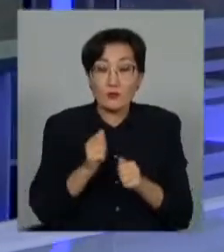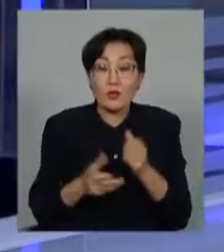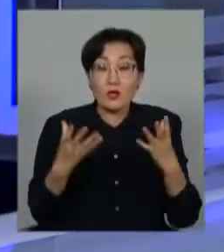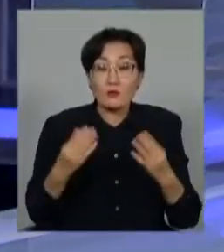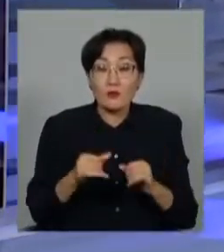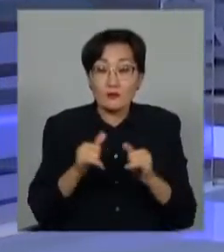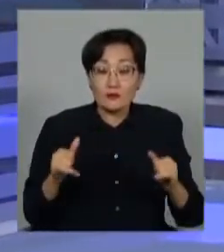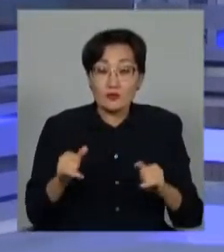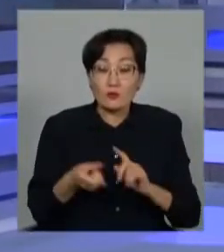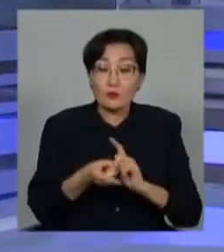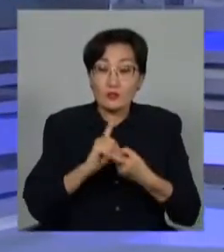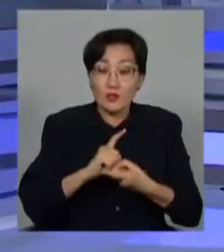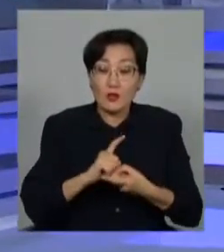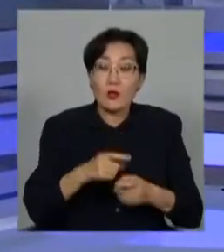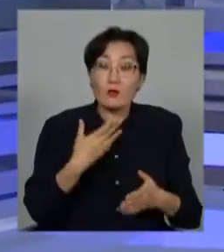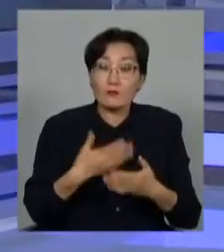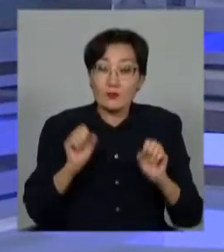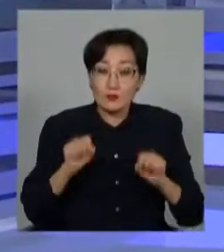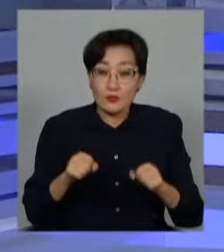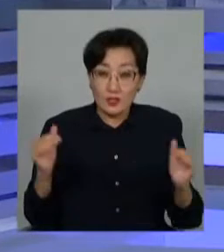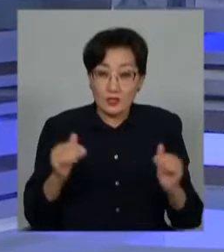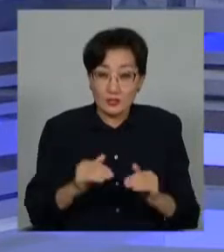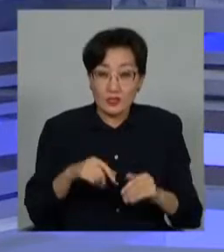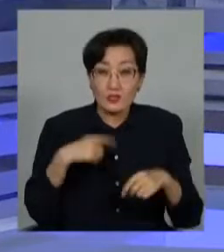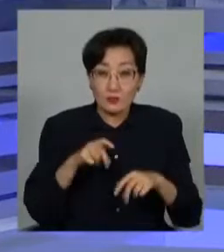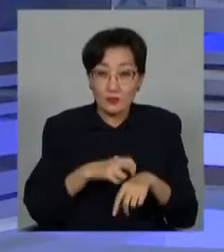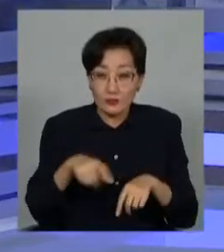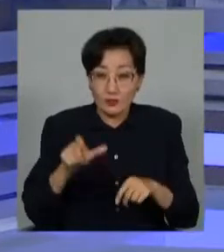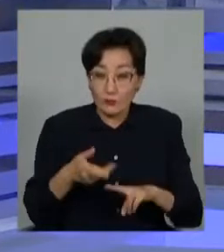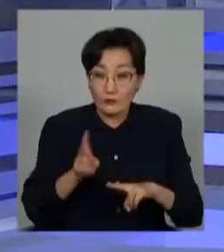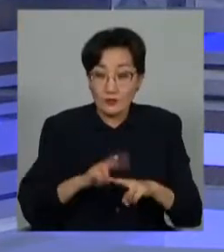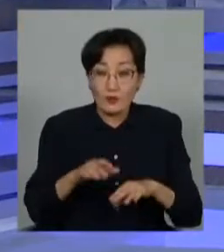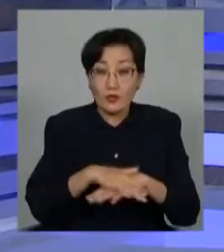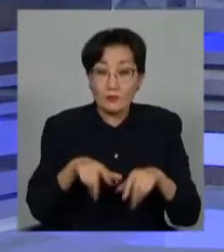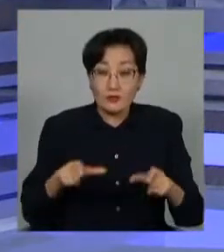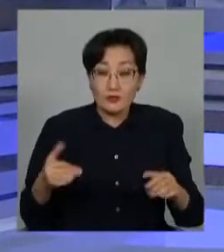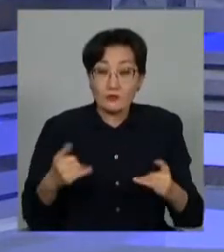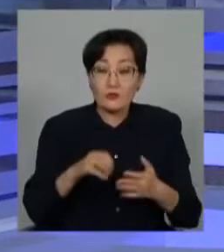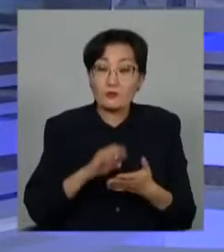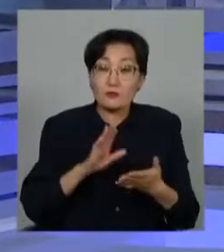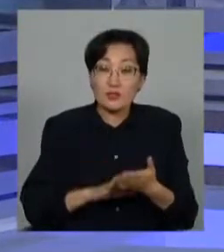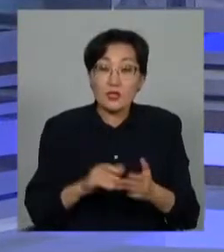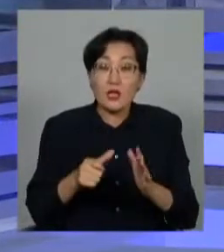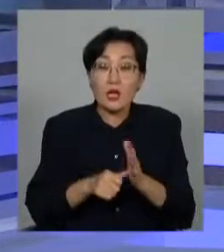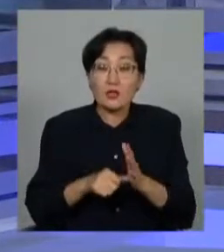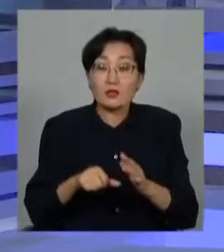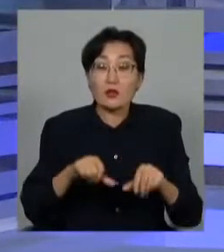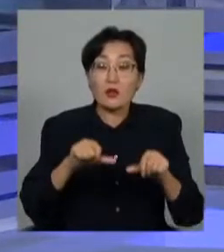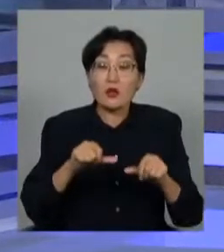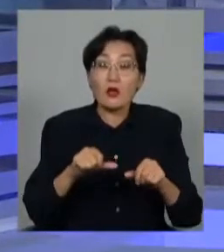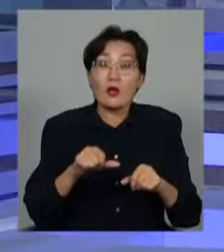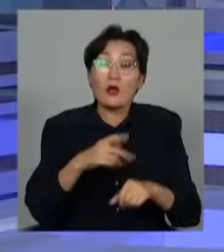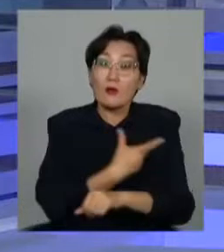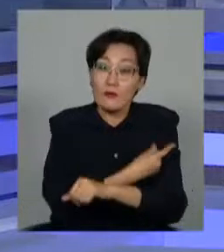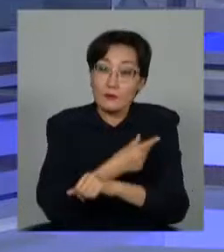вирустың таралуы мен мутация ықтималдығы да азаяды, дейді дәрігерлер. Сондықтан халық қазір елде тіркелген 6 түрлі екпенің кез